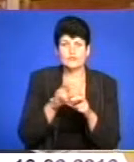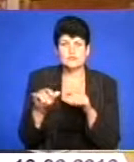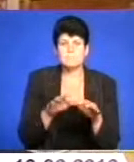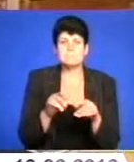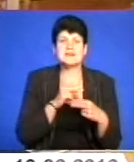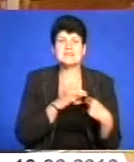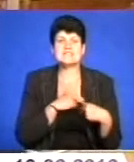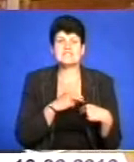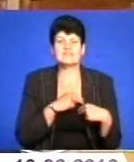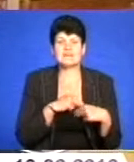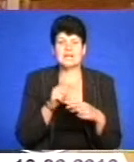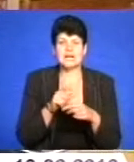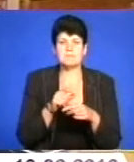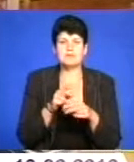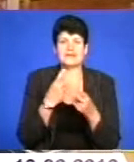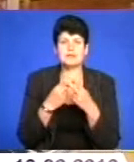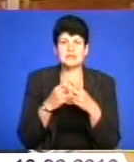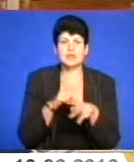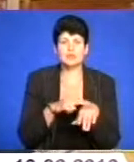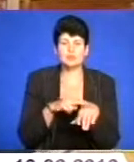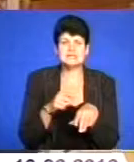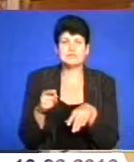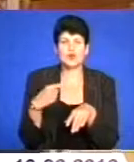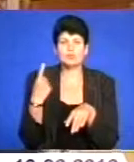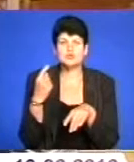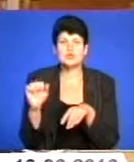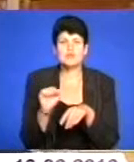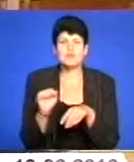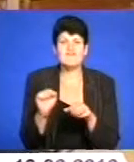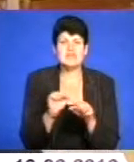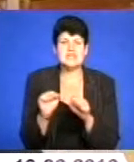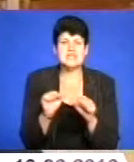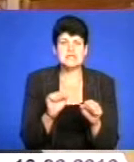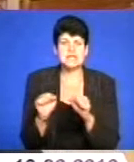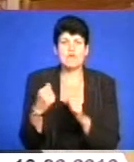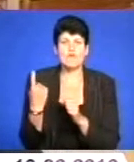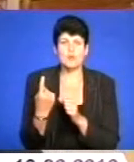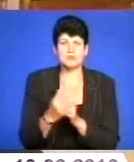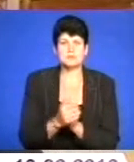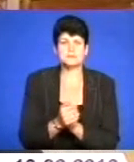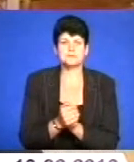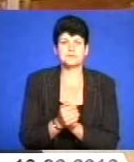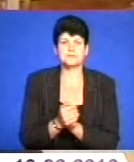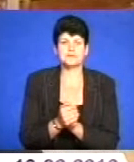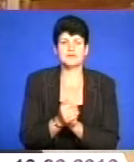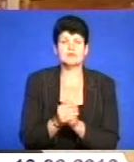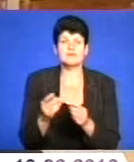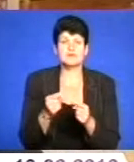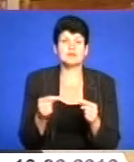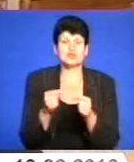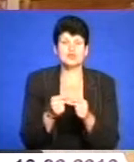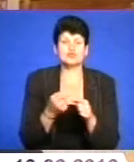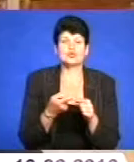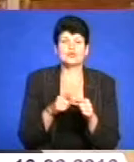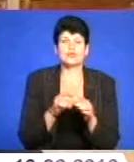працівниками кримінальної поліції обласного управління області встановлено, що до скоєння